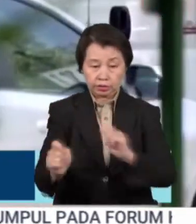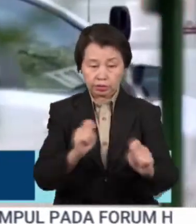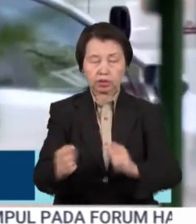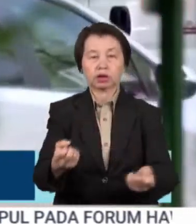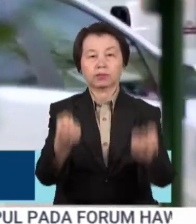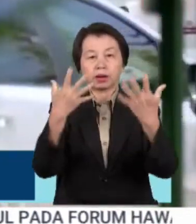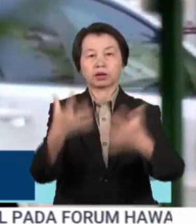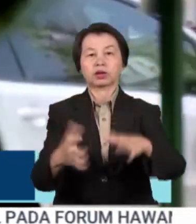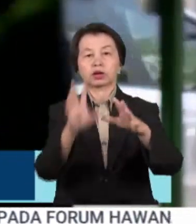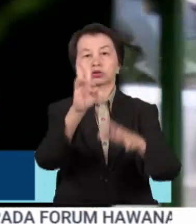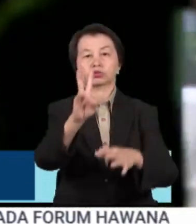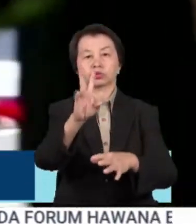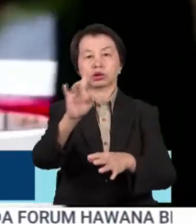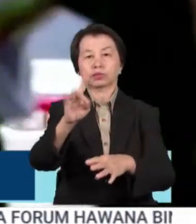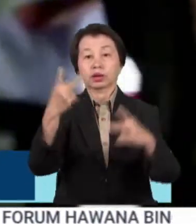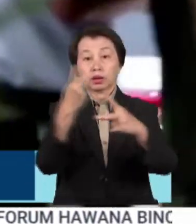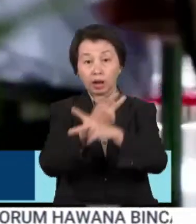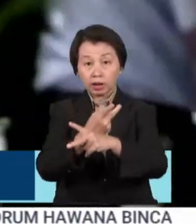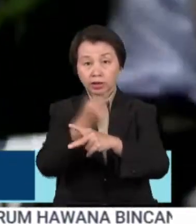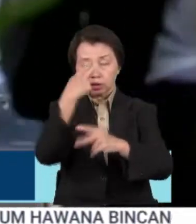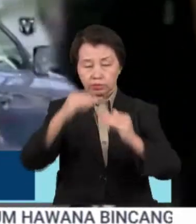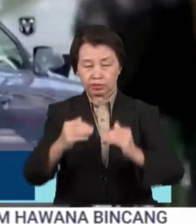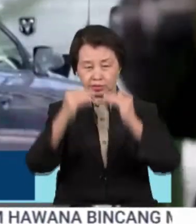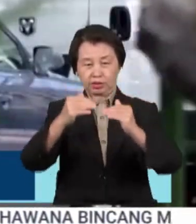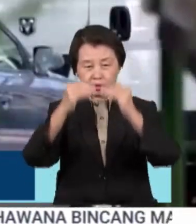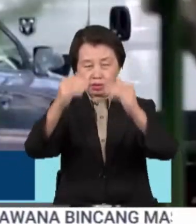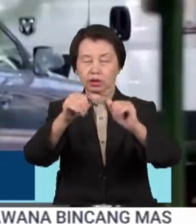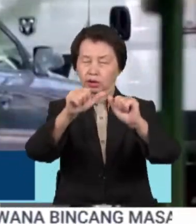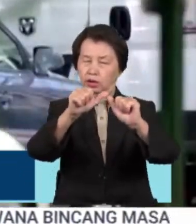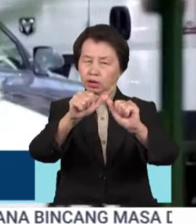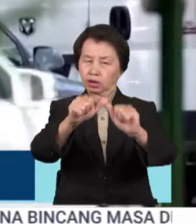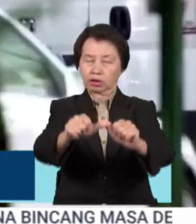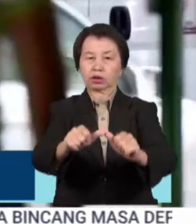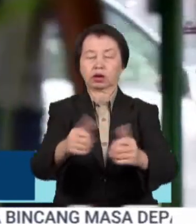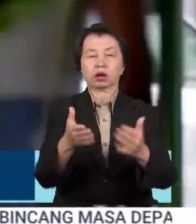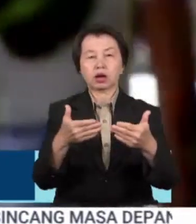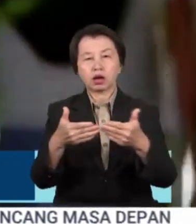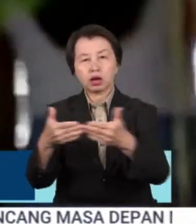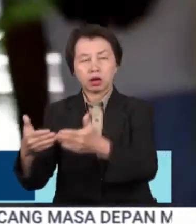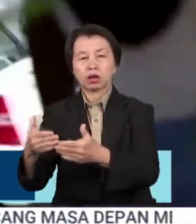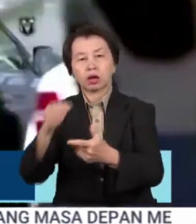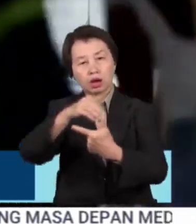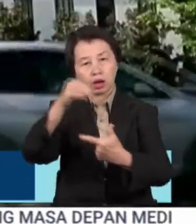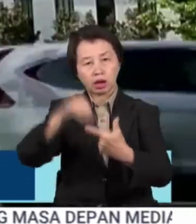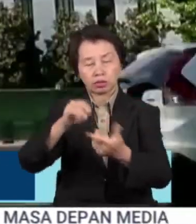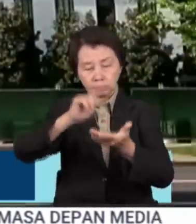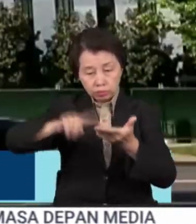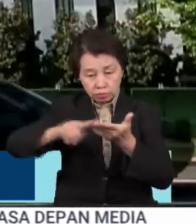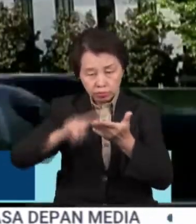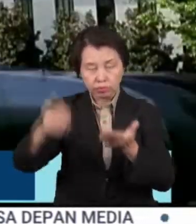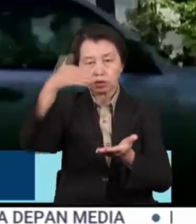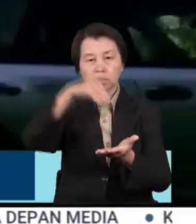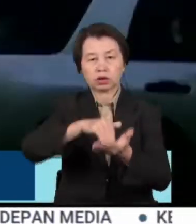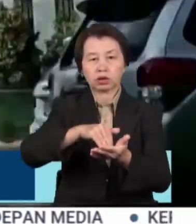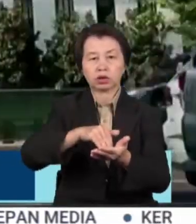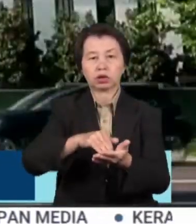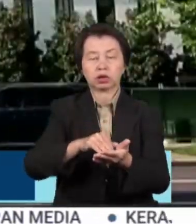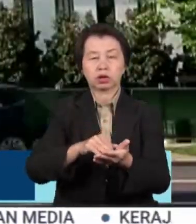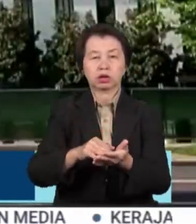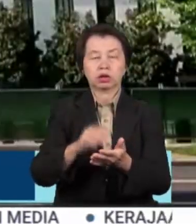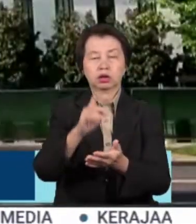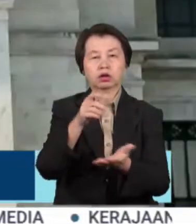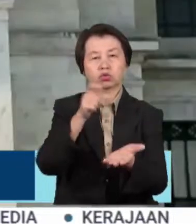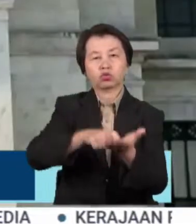sebanyak 78 kali untuk menaikkan secara kekal, melanjutkan sementara atau menyemak semula definisi